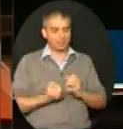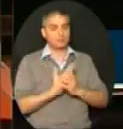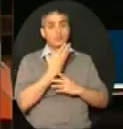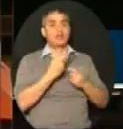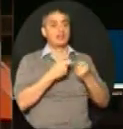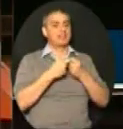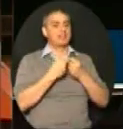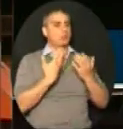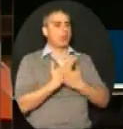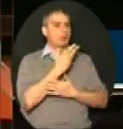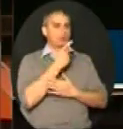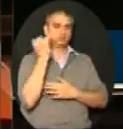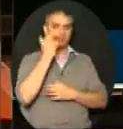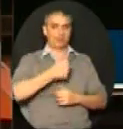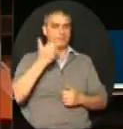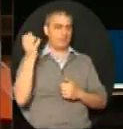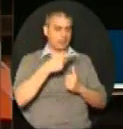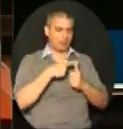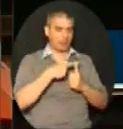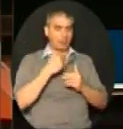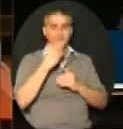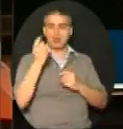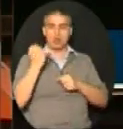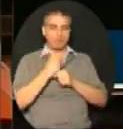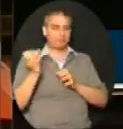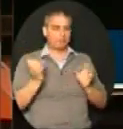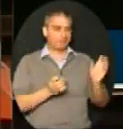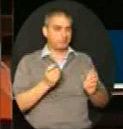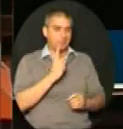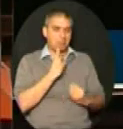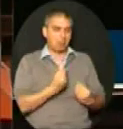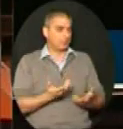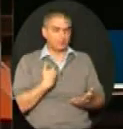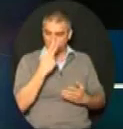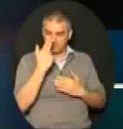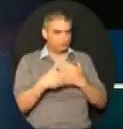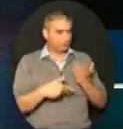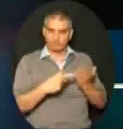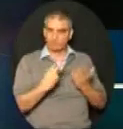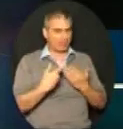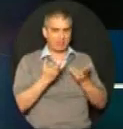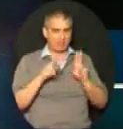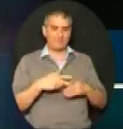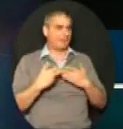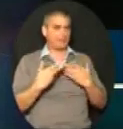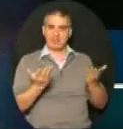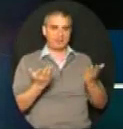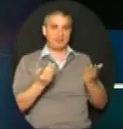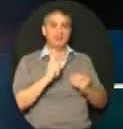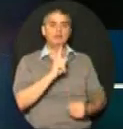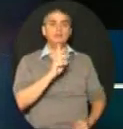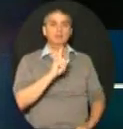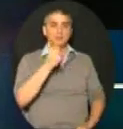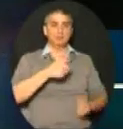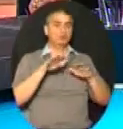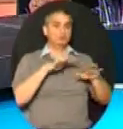הציבורי החדש שהביאו לשם מנכ״ל, ולאט לאט שוכרים עובדים. אני רואה, בסופו של דבר, הוא לא קיים באמת. מיקי